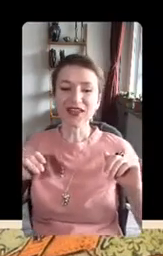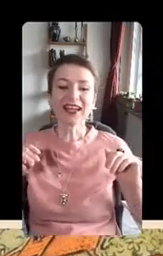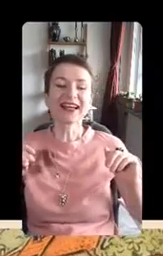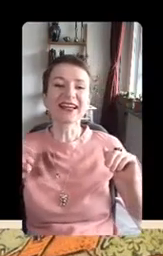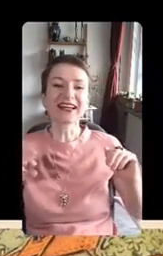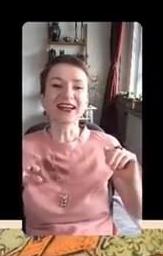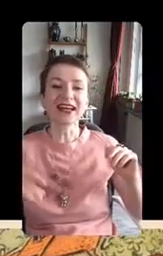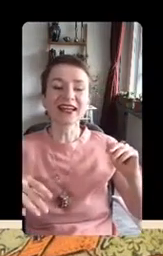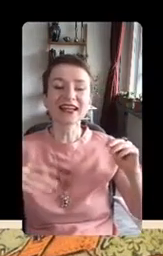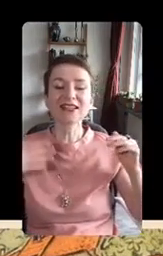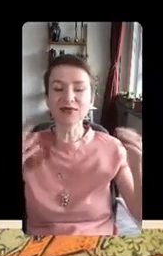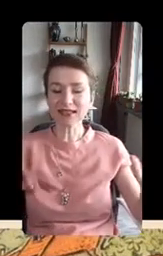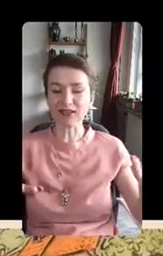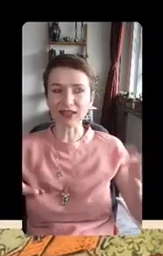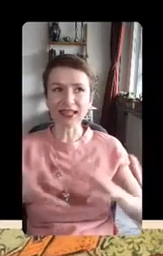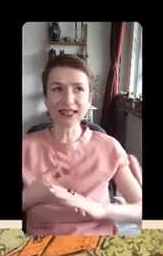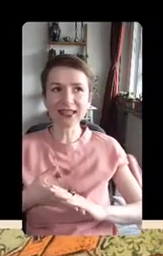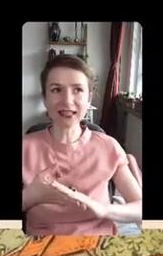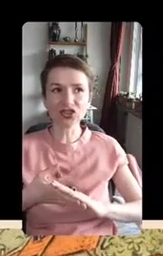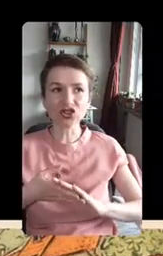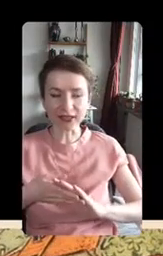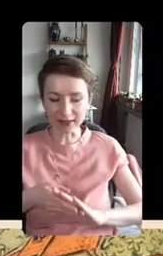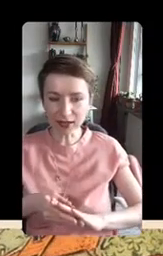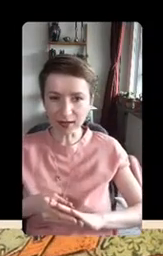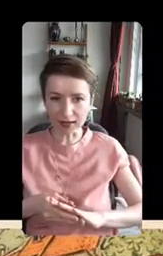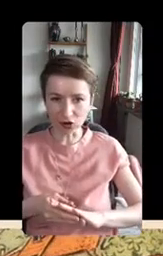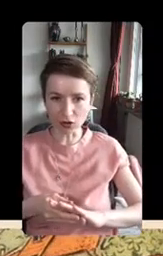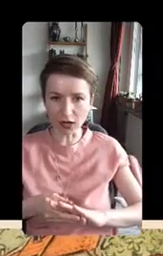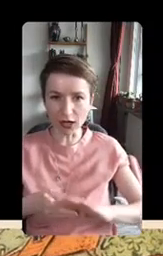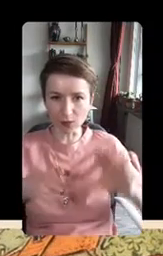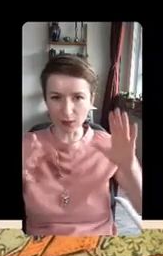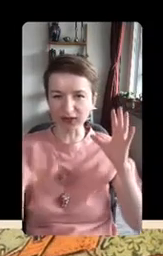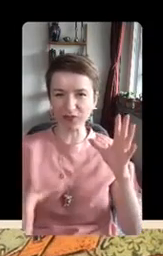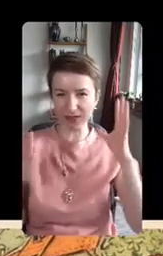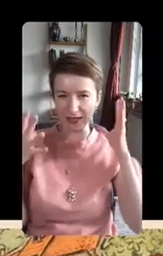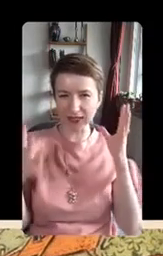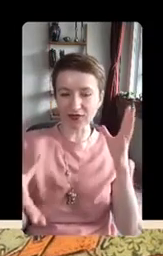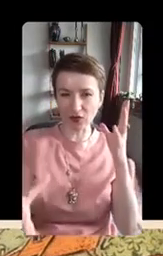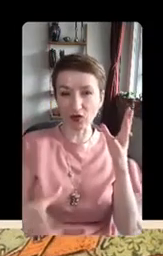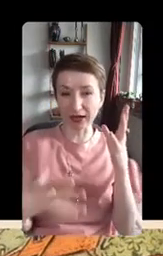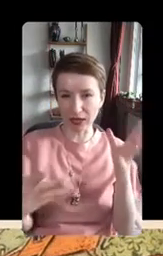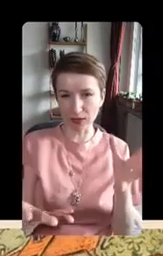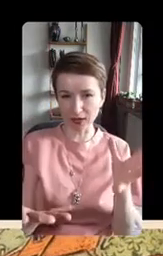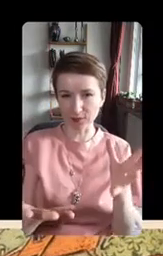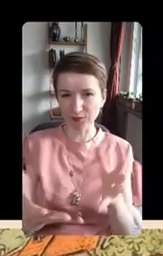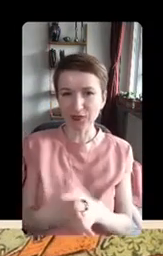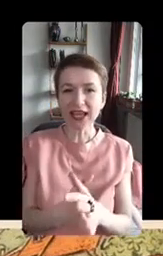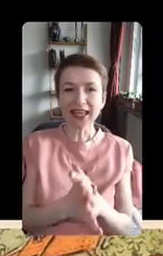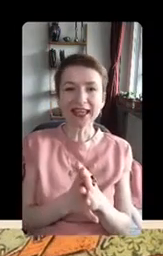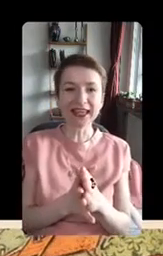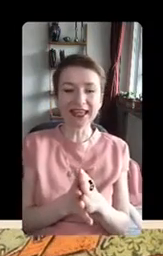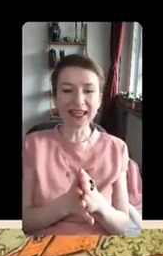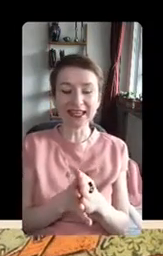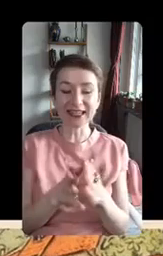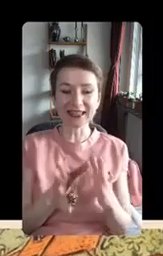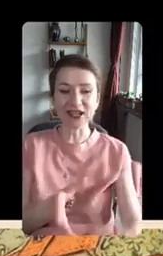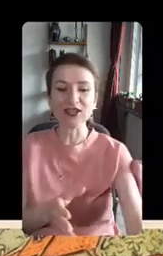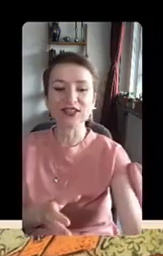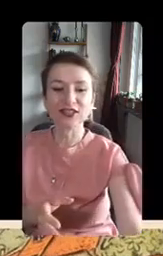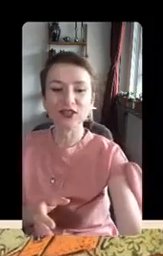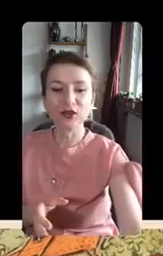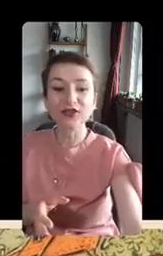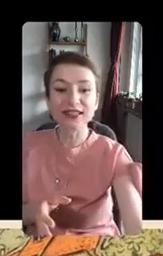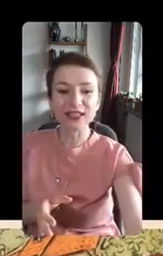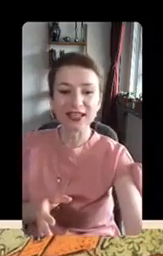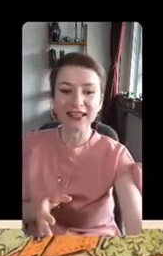Так вот, Эльза Бесков — это человек, который был впереди своего времени. И я не